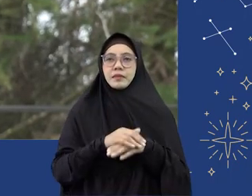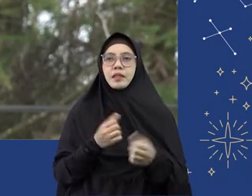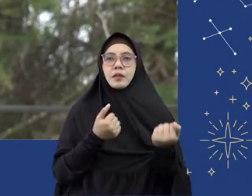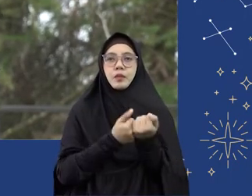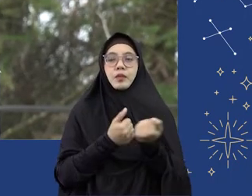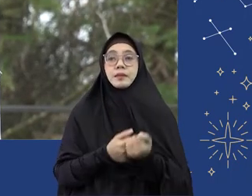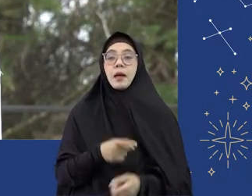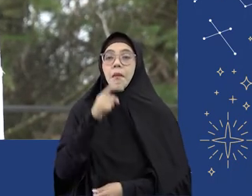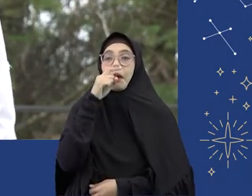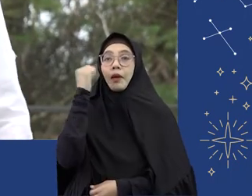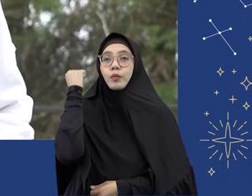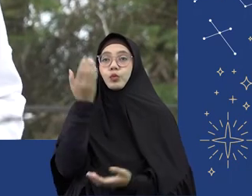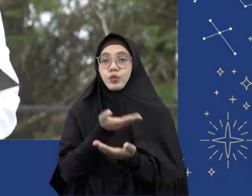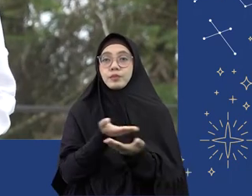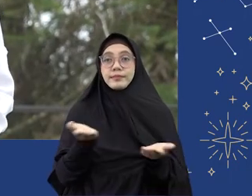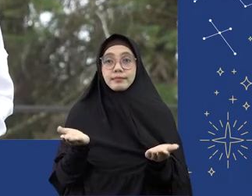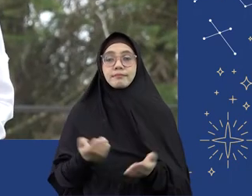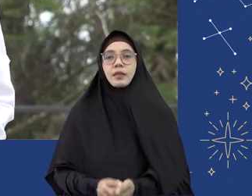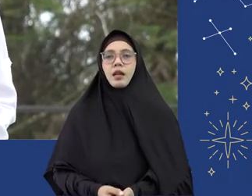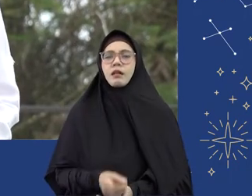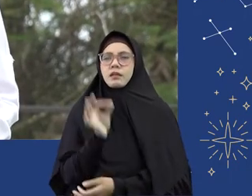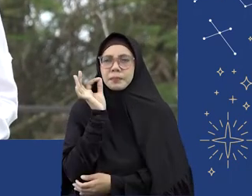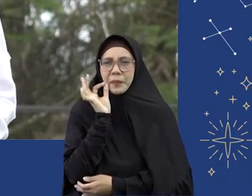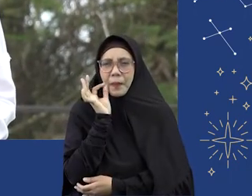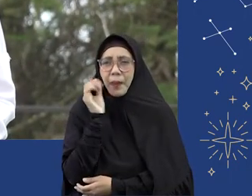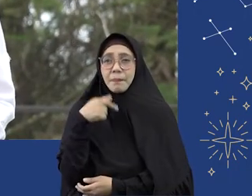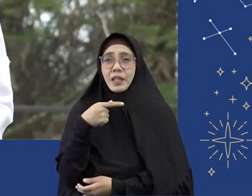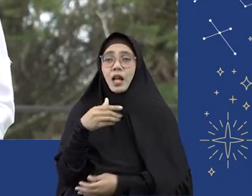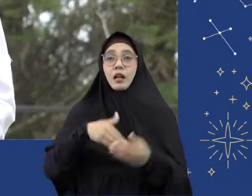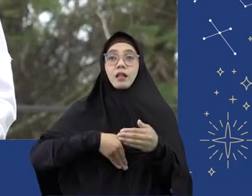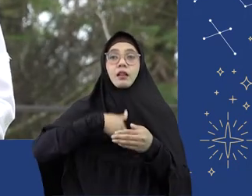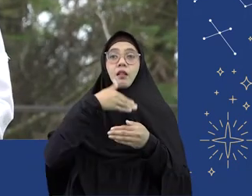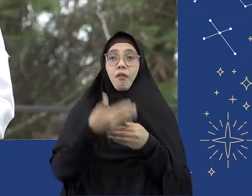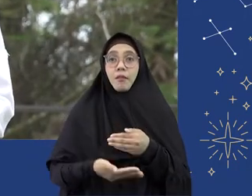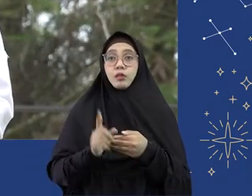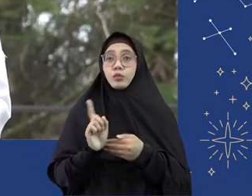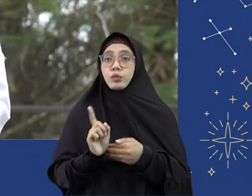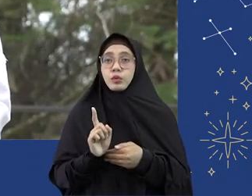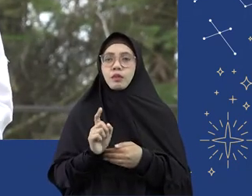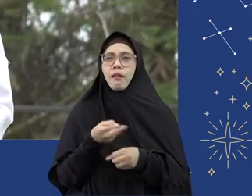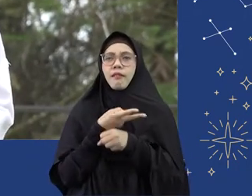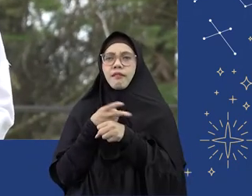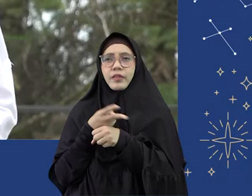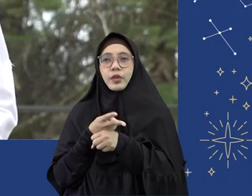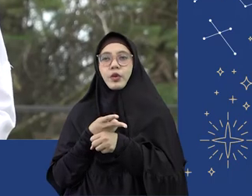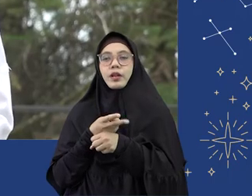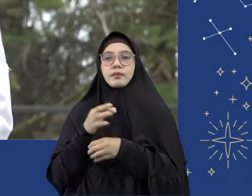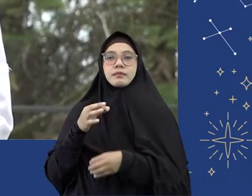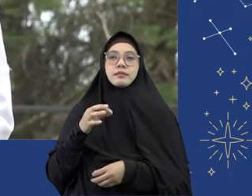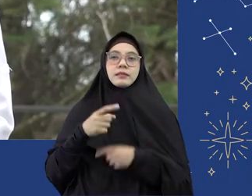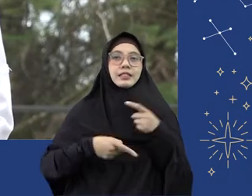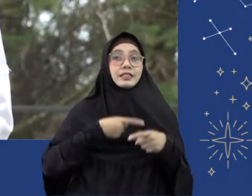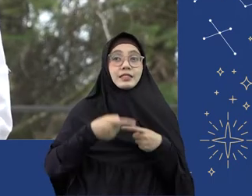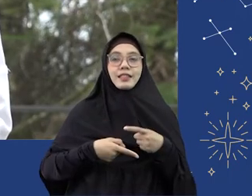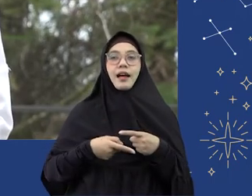Bapak Ibu sekalian mohon maaf kita akan melompat ke video yang akan menceritakan